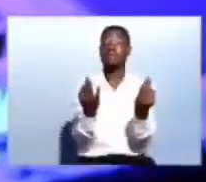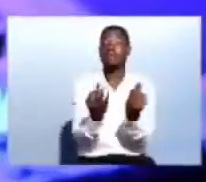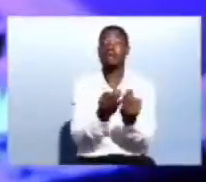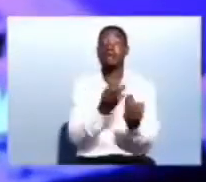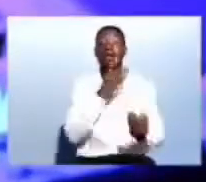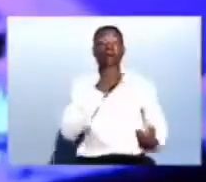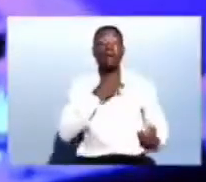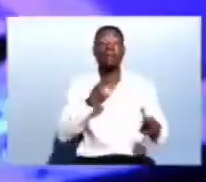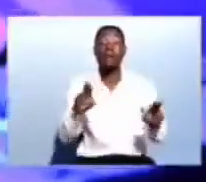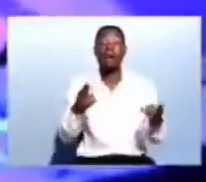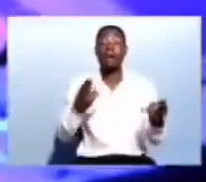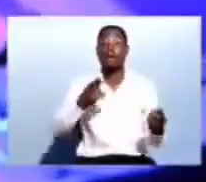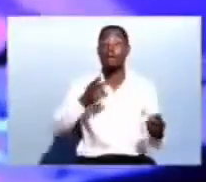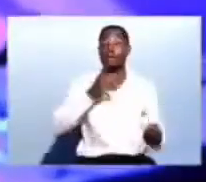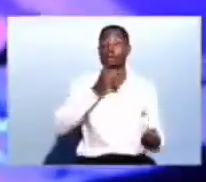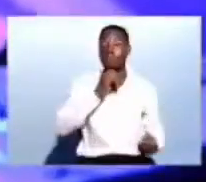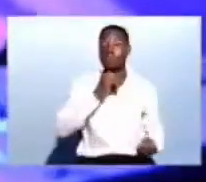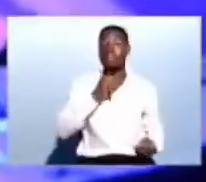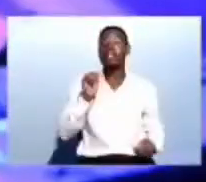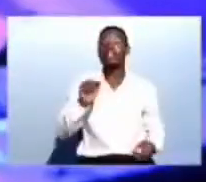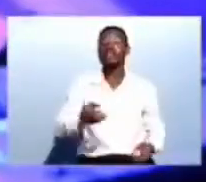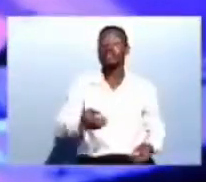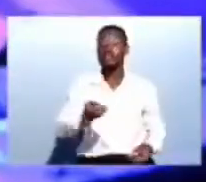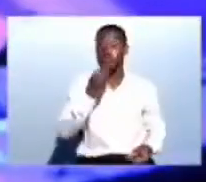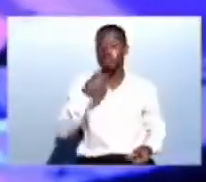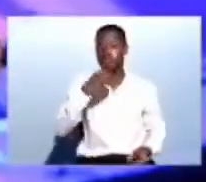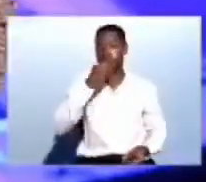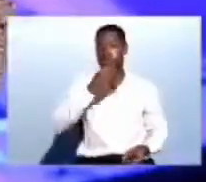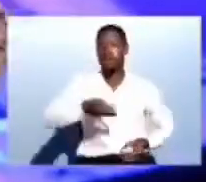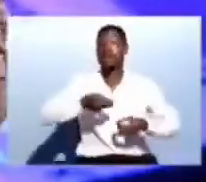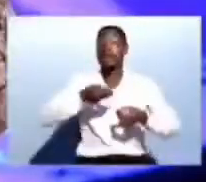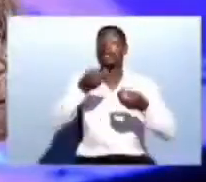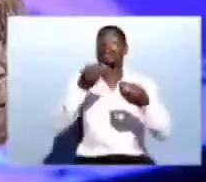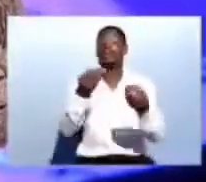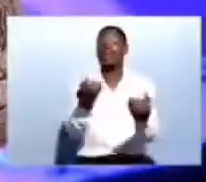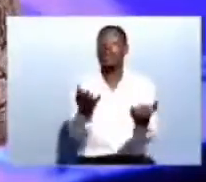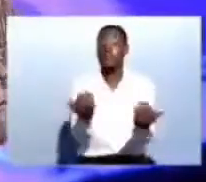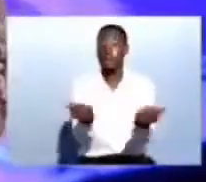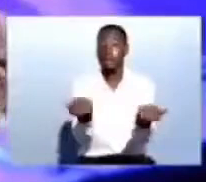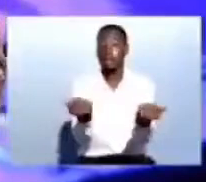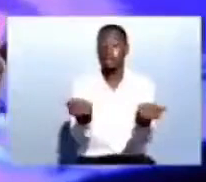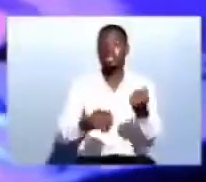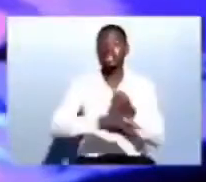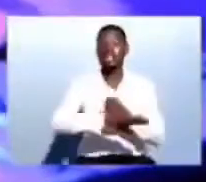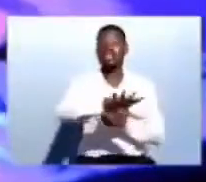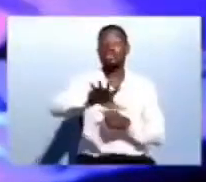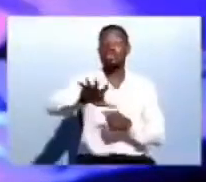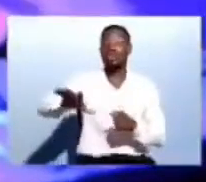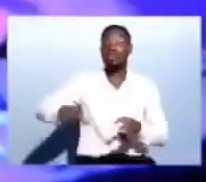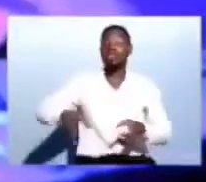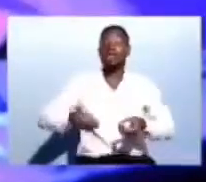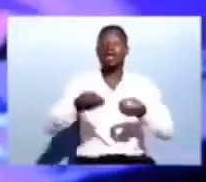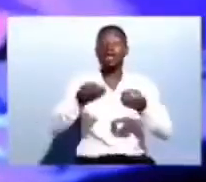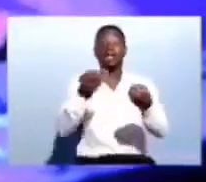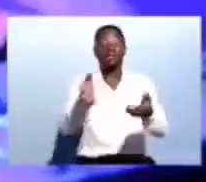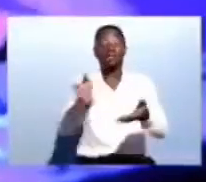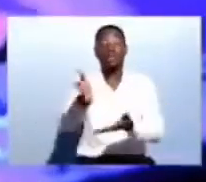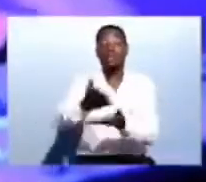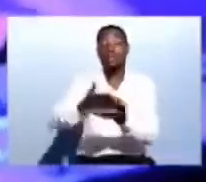mume ndiye mlishaji na mtoaji wa mahitaji yote. Yeye ni provider. Yeye anatoa